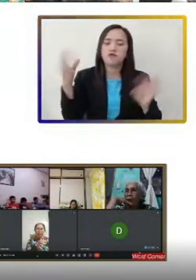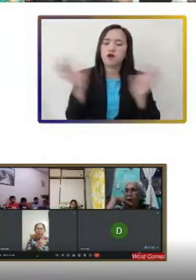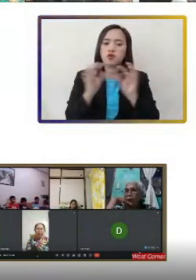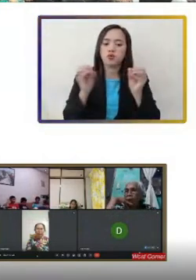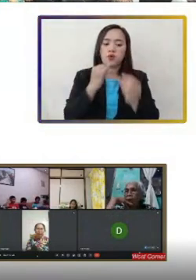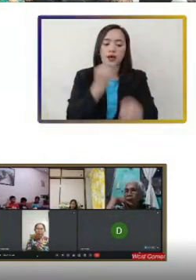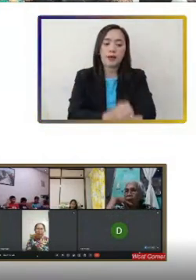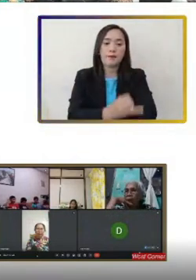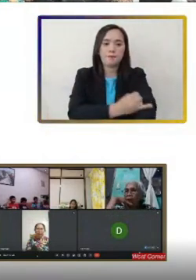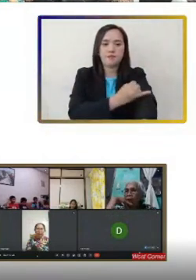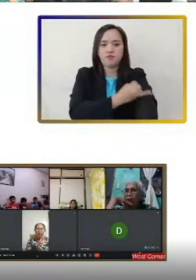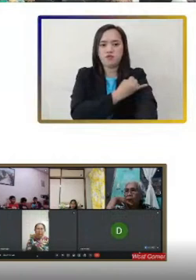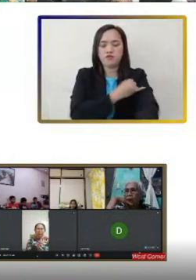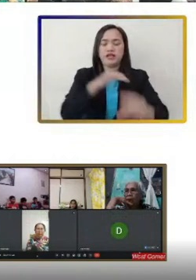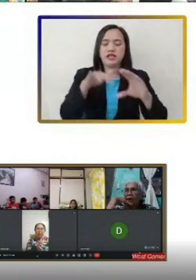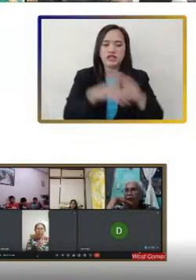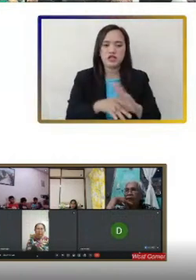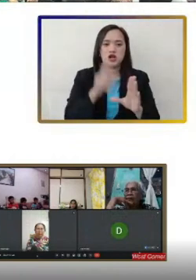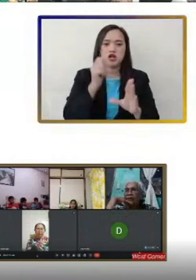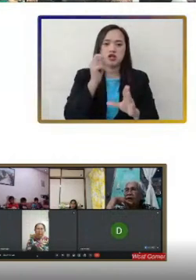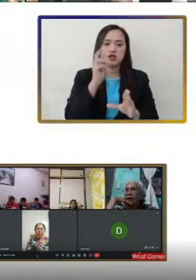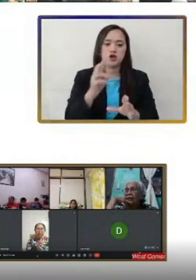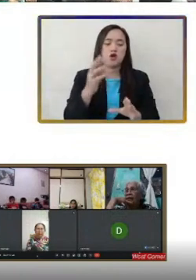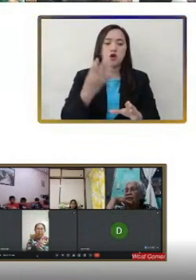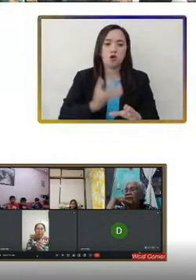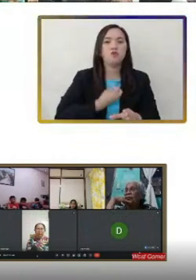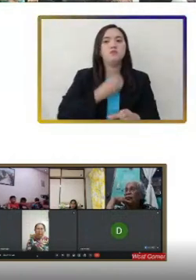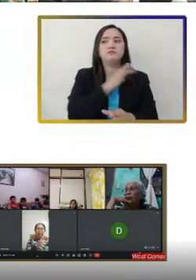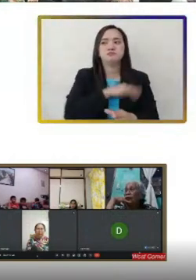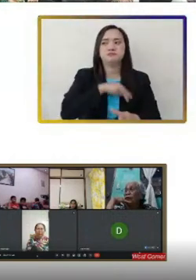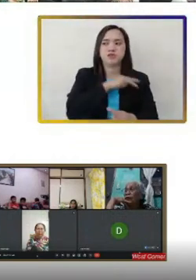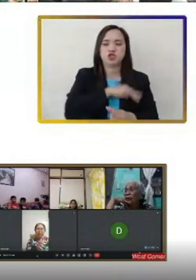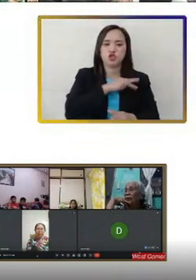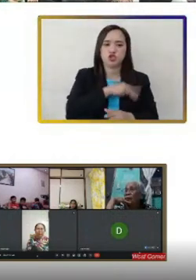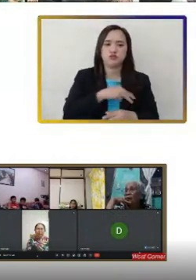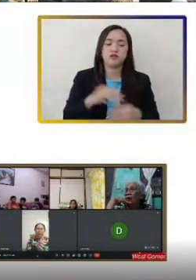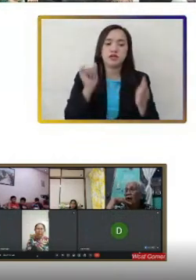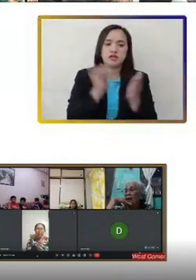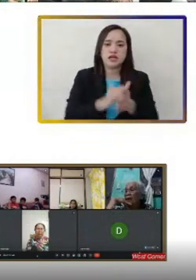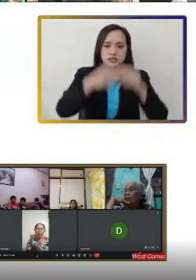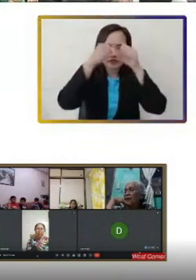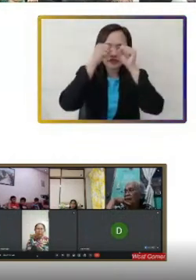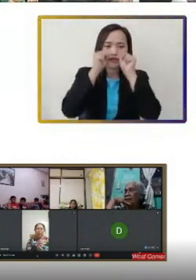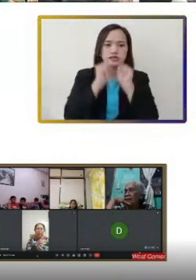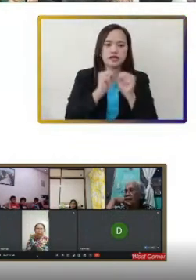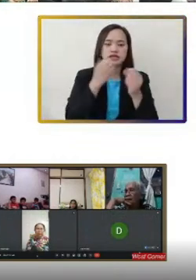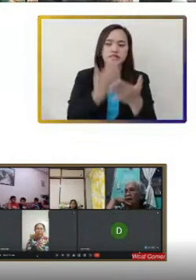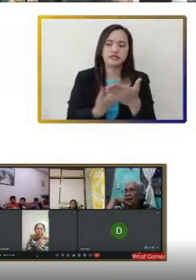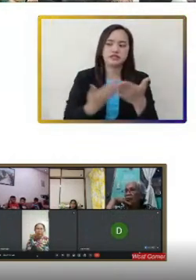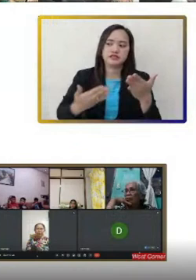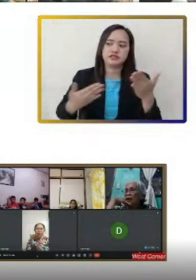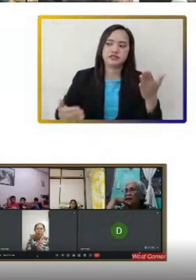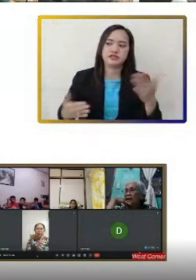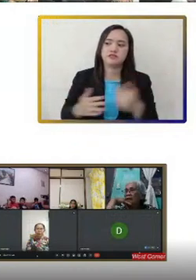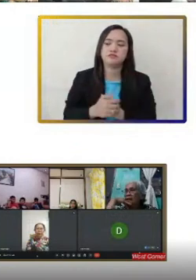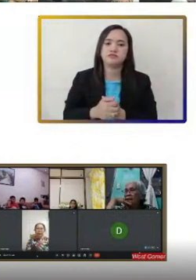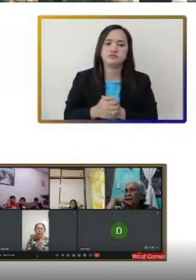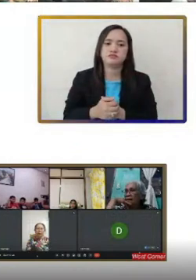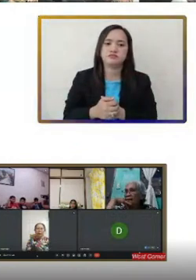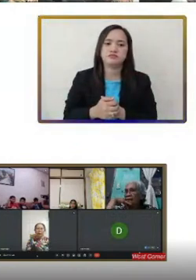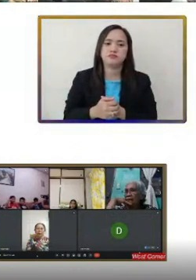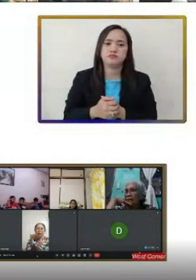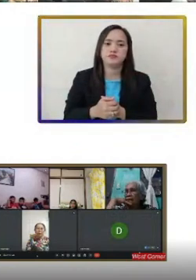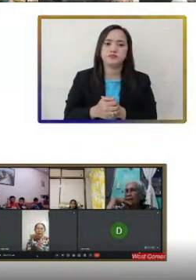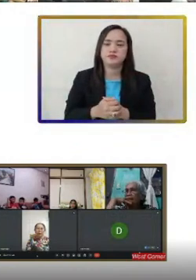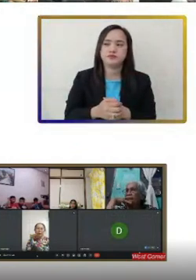Very particular po ako dyan. Magkano ginagastos nila sa programa? I mean, magkano support na tinatanggap nila mula